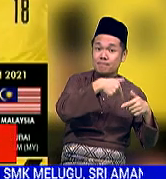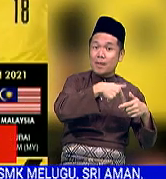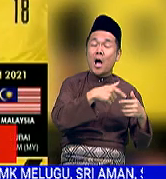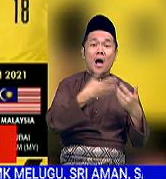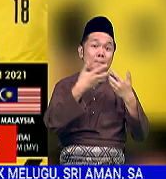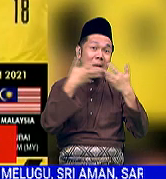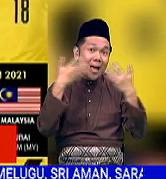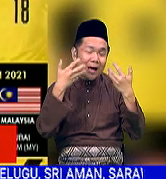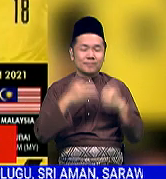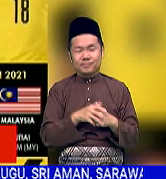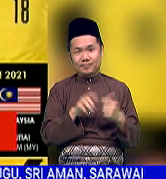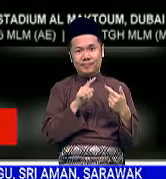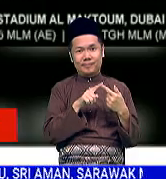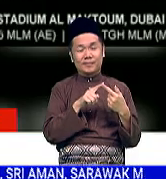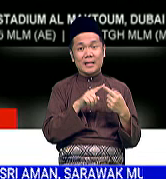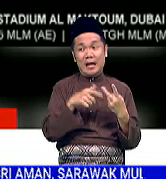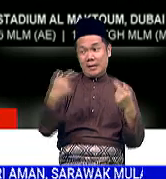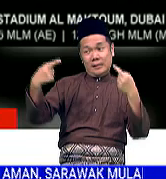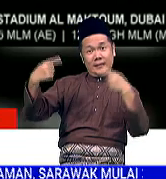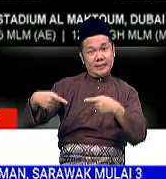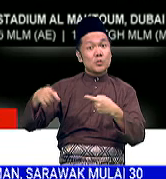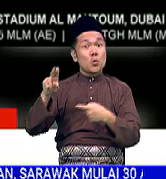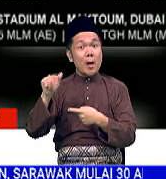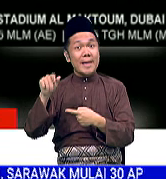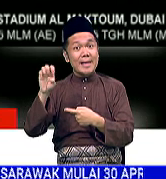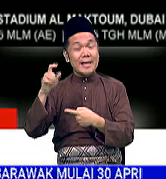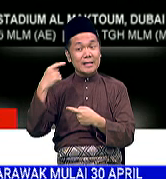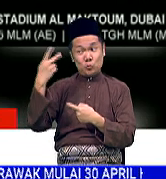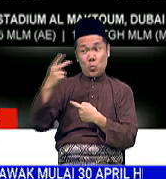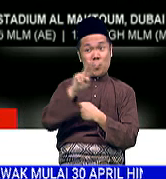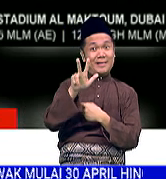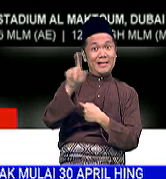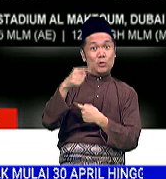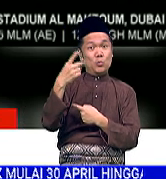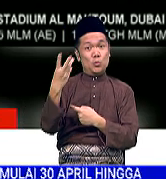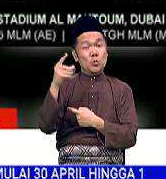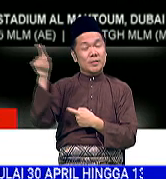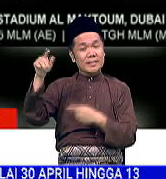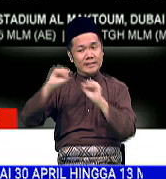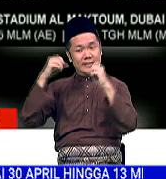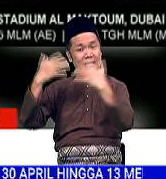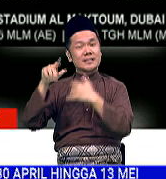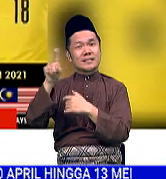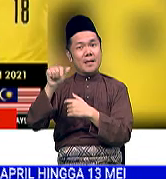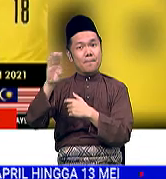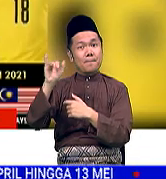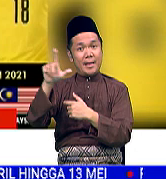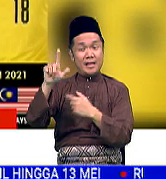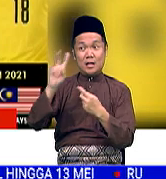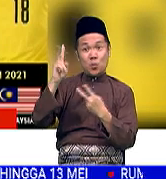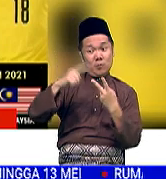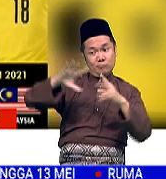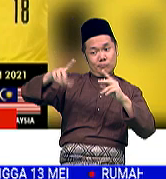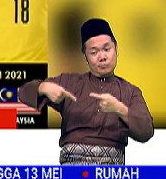Skuad kendalan Tan Cheng Ho akan berdepan Emirat Arab Bersatu UAE pada 3 Jun di Stadium Zabil. Selepas itu diikuti dua